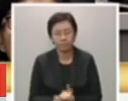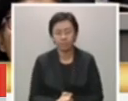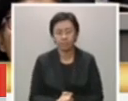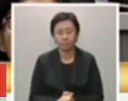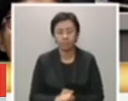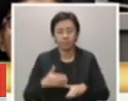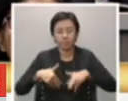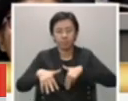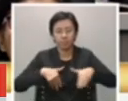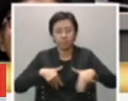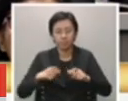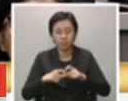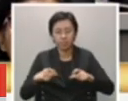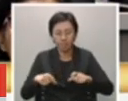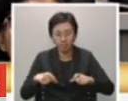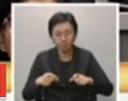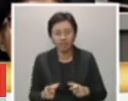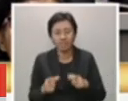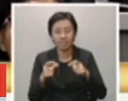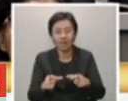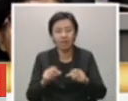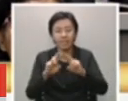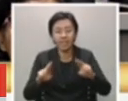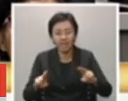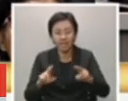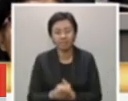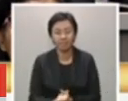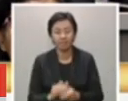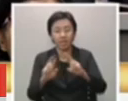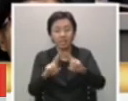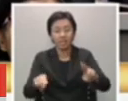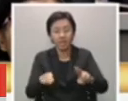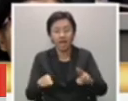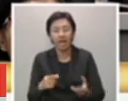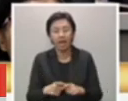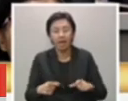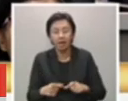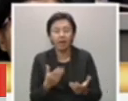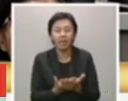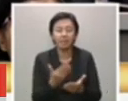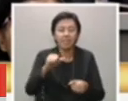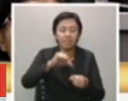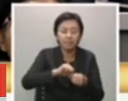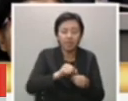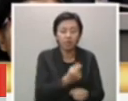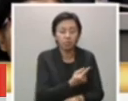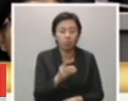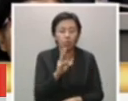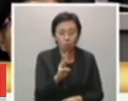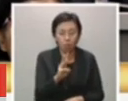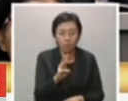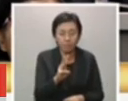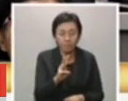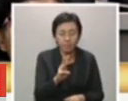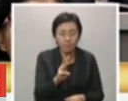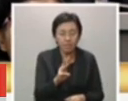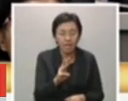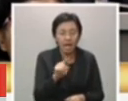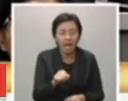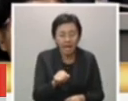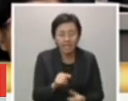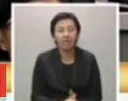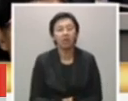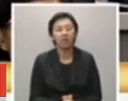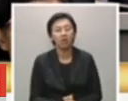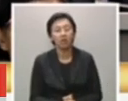การที่พี่น้องประชาชนเอาบัตรเนี่ยไปที่ร้านค้าไปซื้อเอาน้ำมันพืชมาทีละ6ขวดนั่นแหละคือการยืมกำลัง